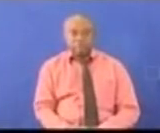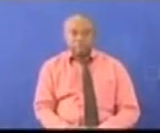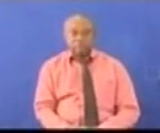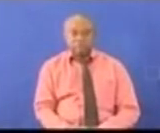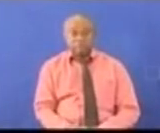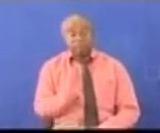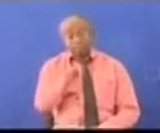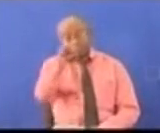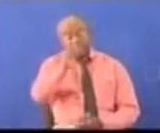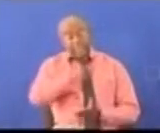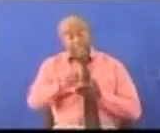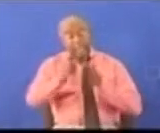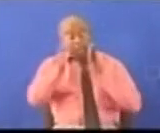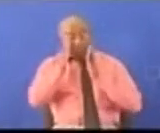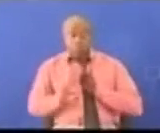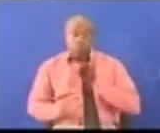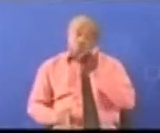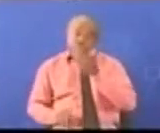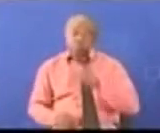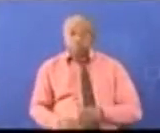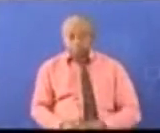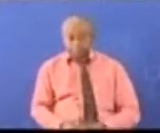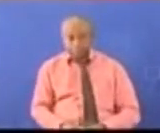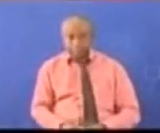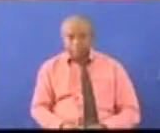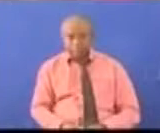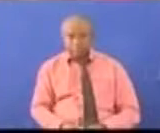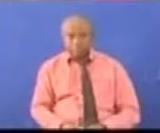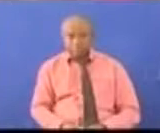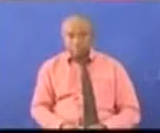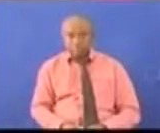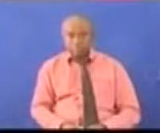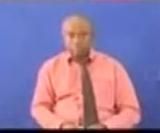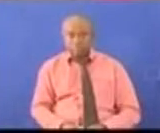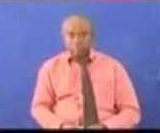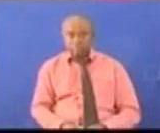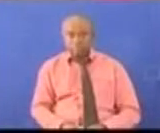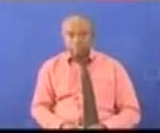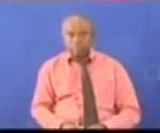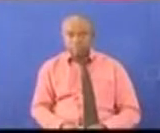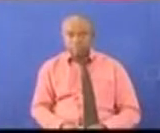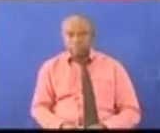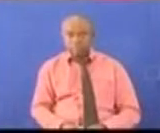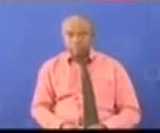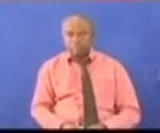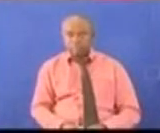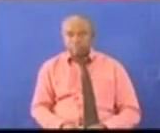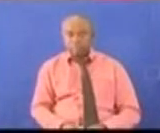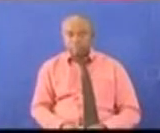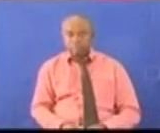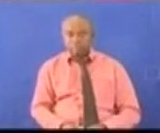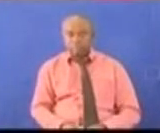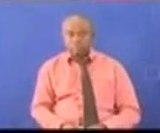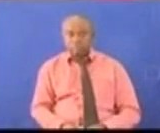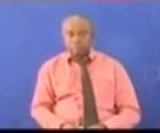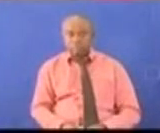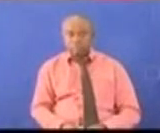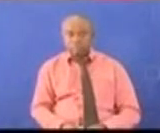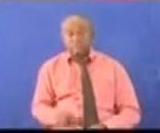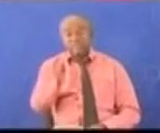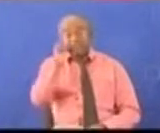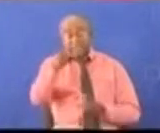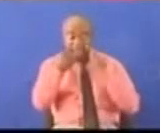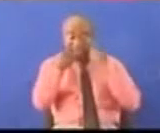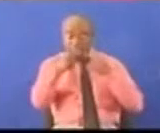Huyu ni katibu mkuu, General Secretary wa African Continental Free Trade Area, na jana nilimuona